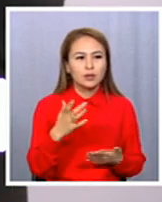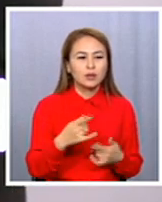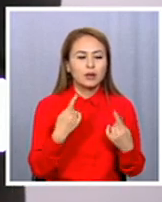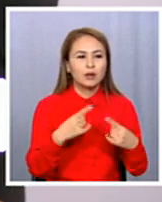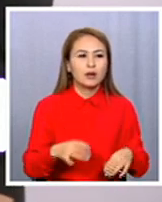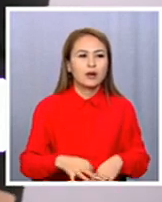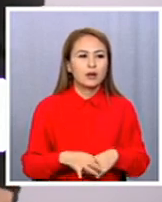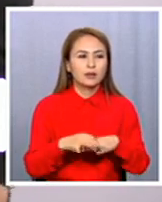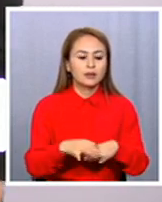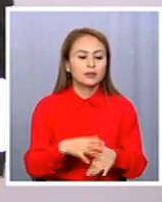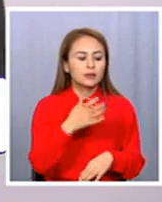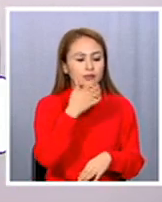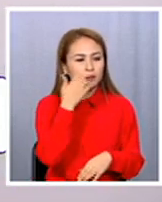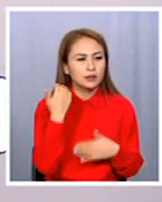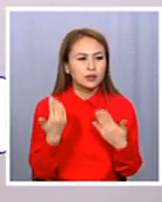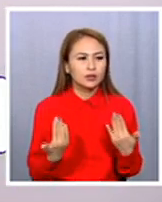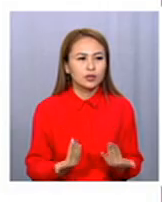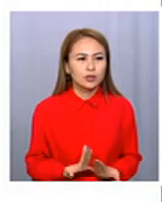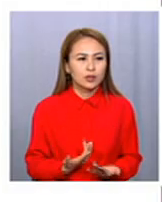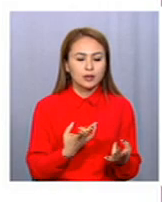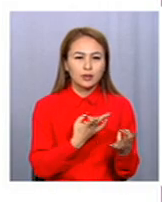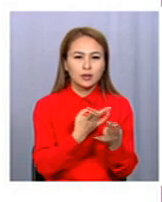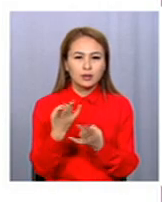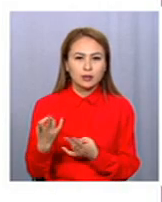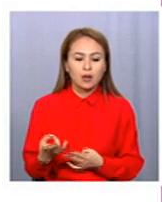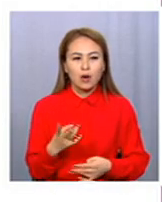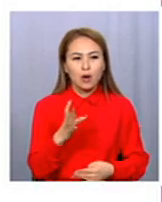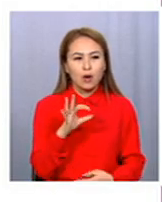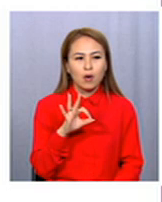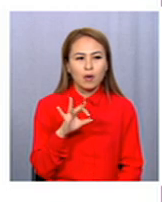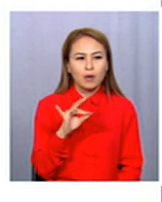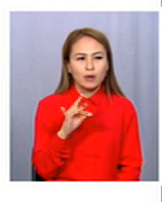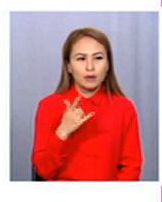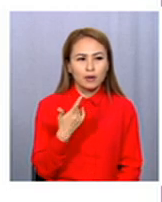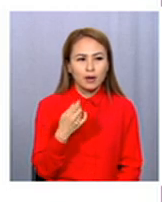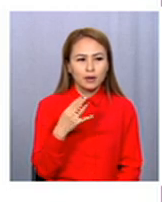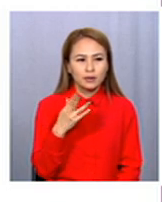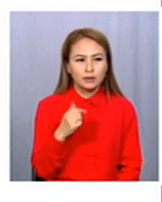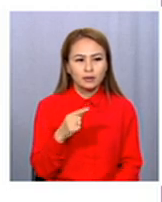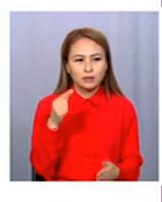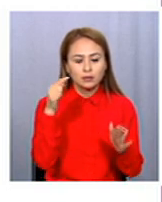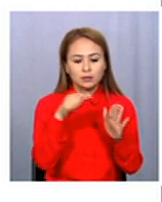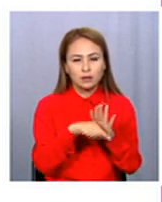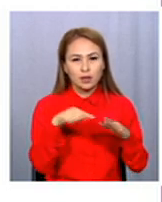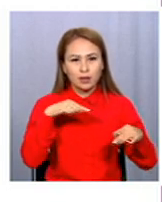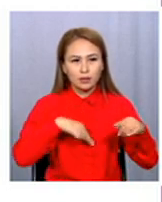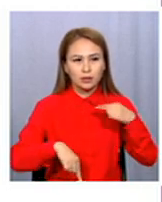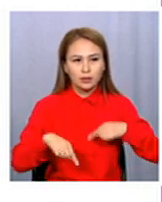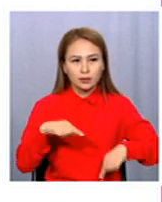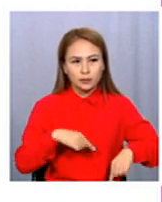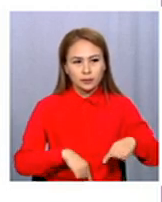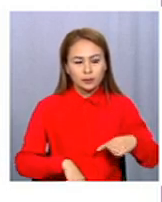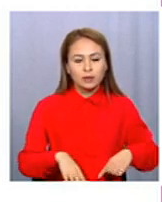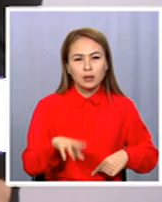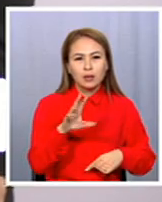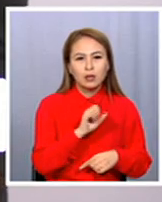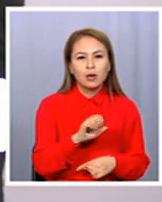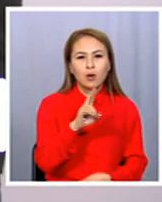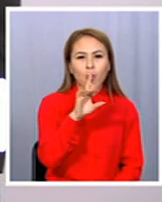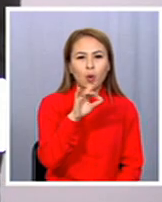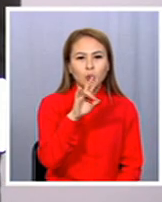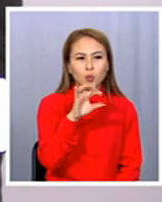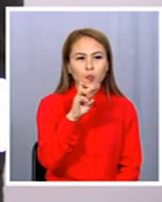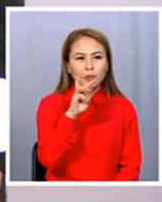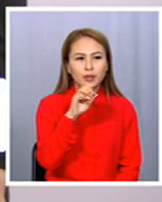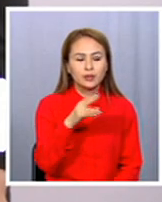арқылы тіршілігіне қажетті органикалық заттарды түзетін организмдер. Ал консументтер